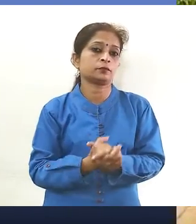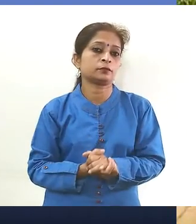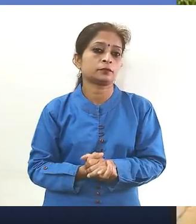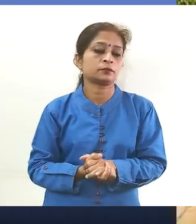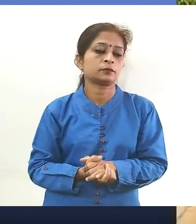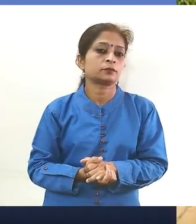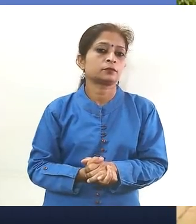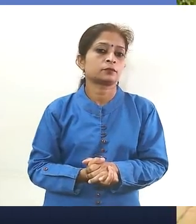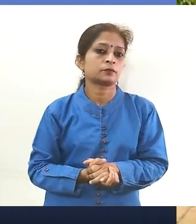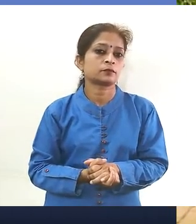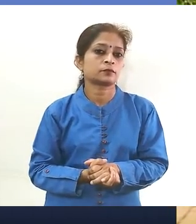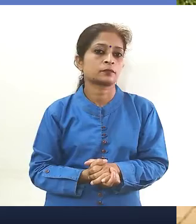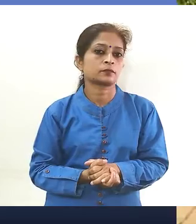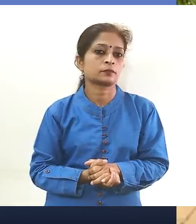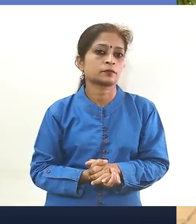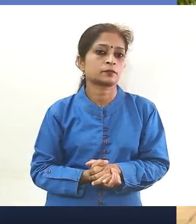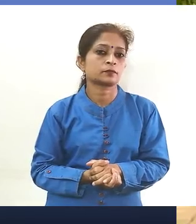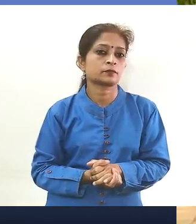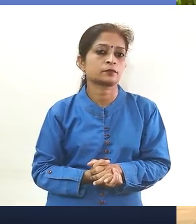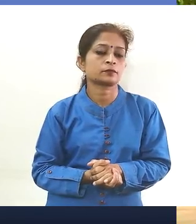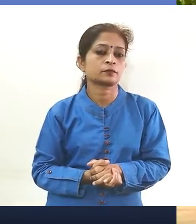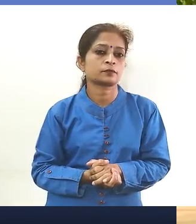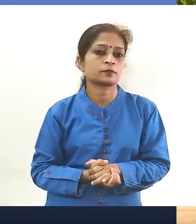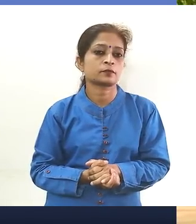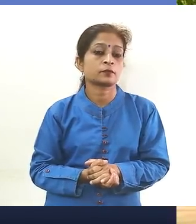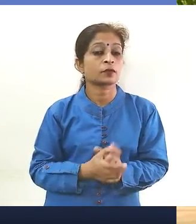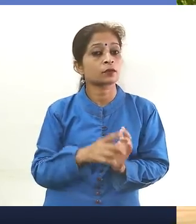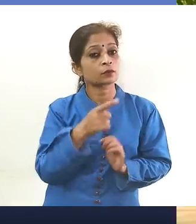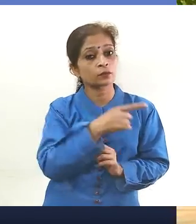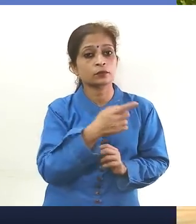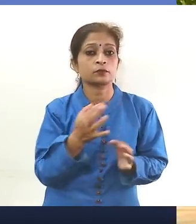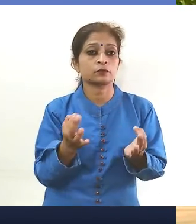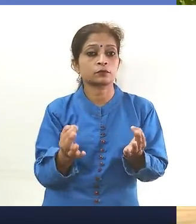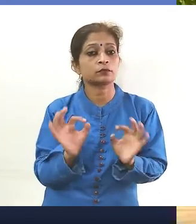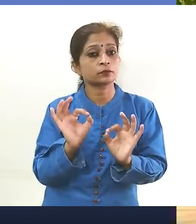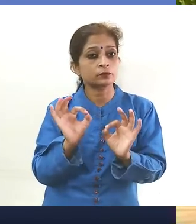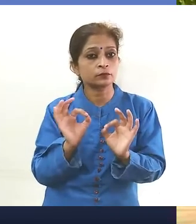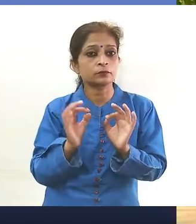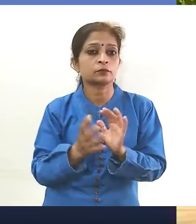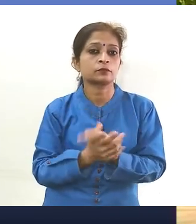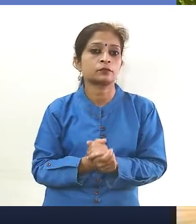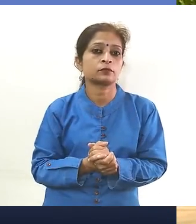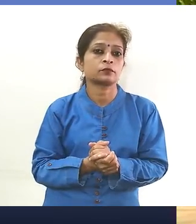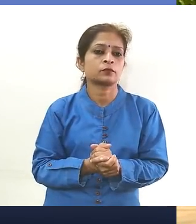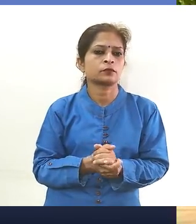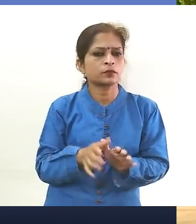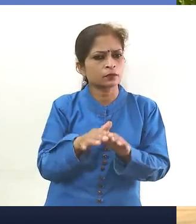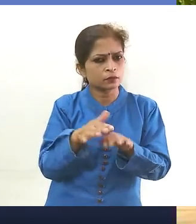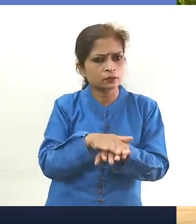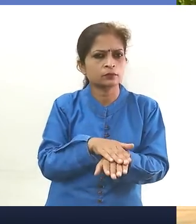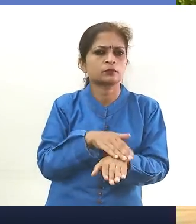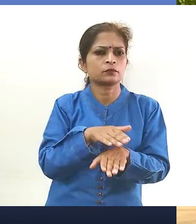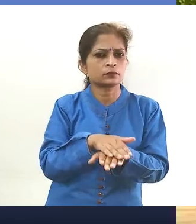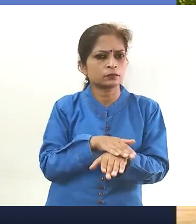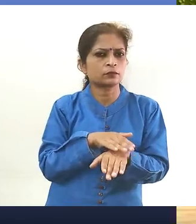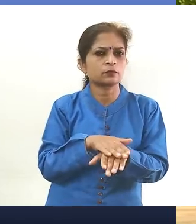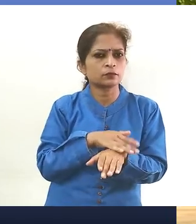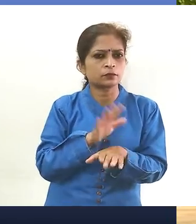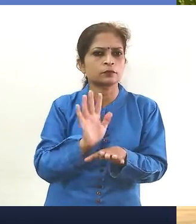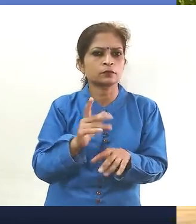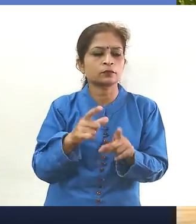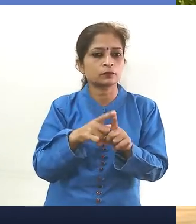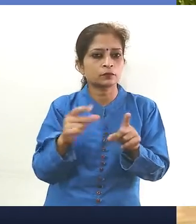ऐसे सर्वासन भी ऐसे ही, बहुत अच्छा है। एक एक पैर को आराम से उठाना, आराम से नीचे लेके